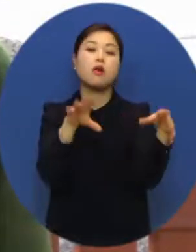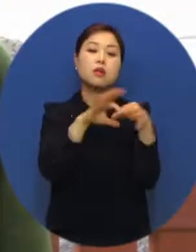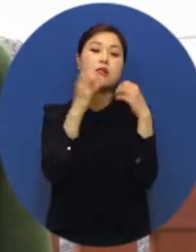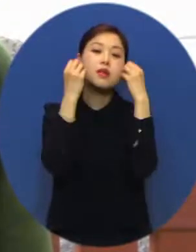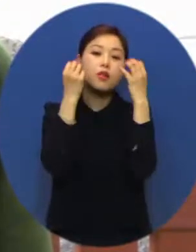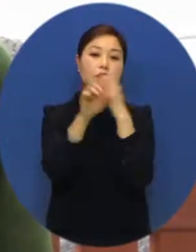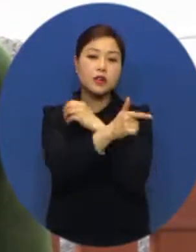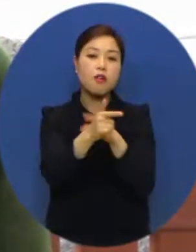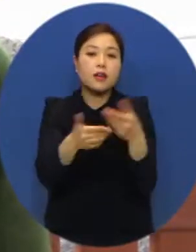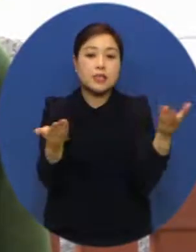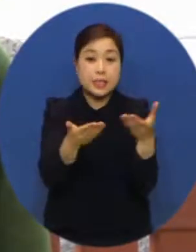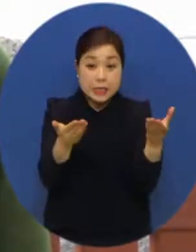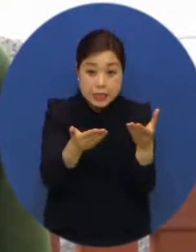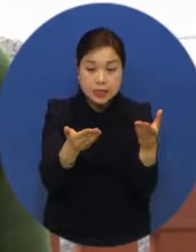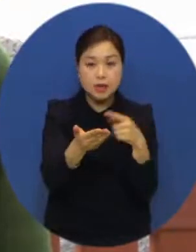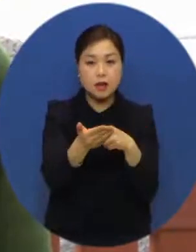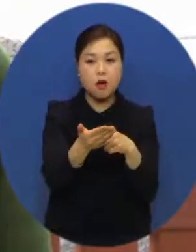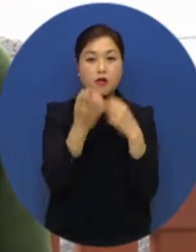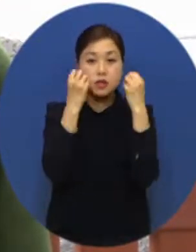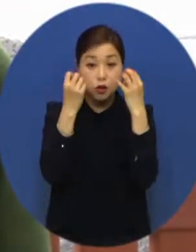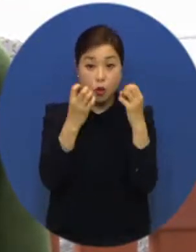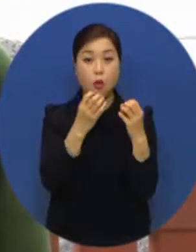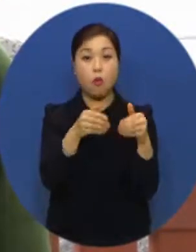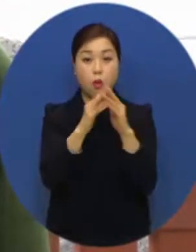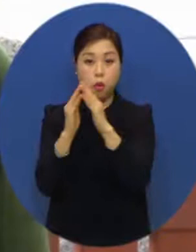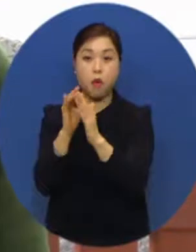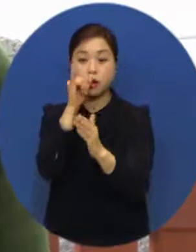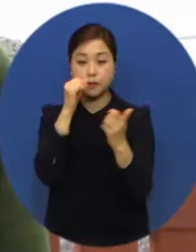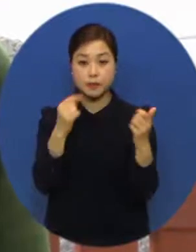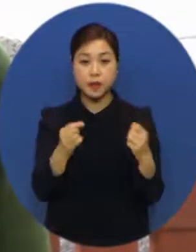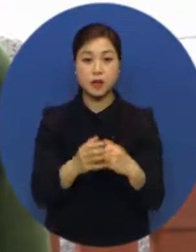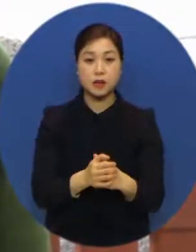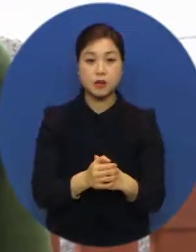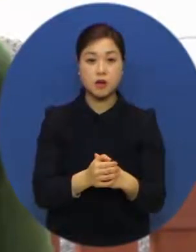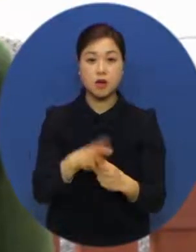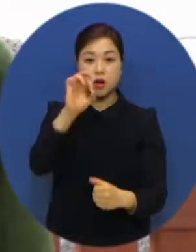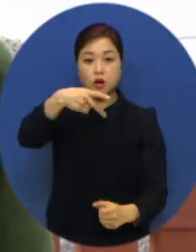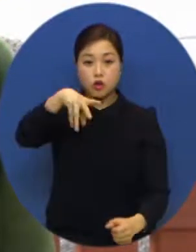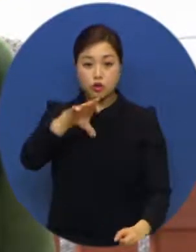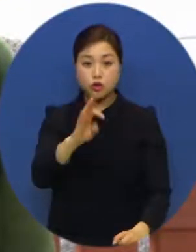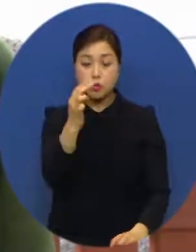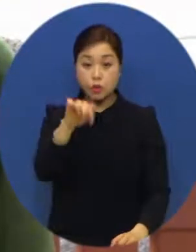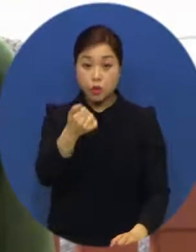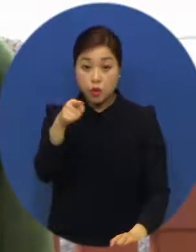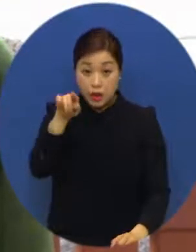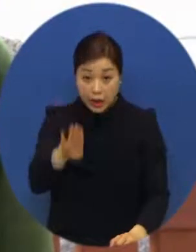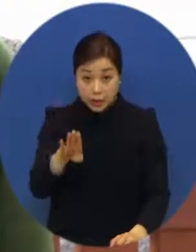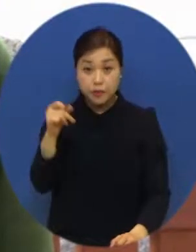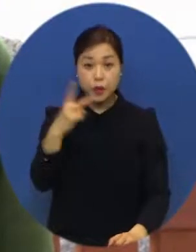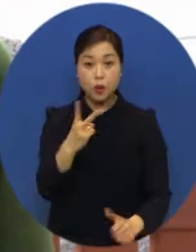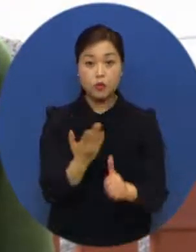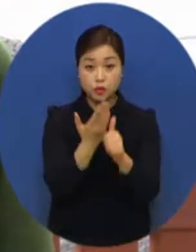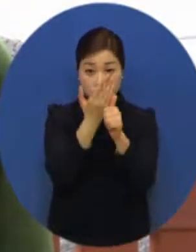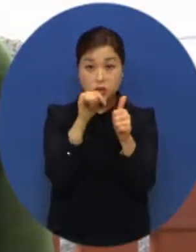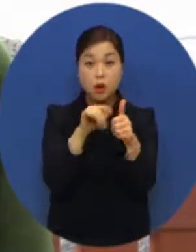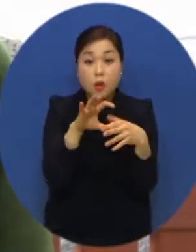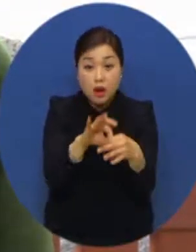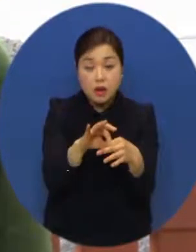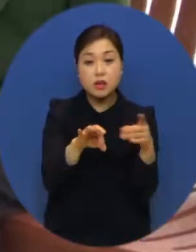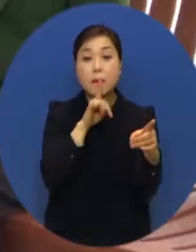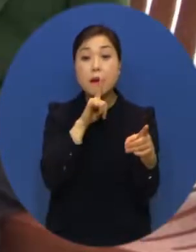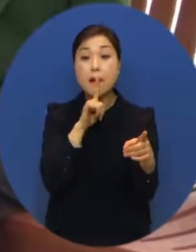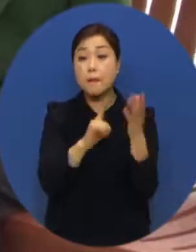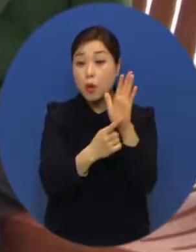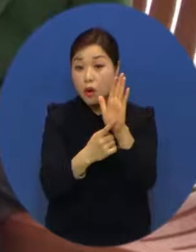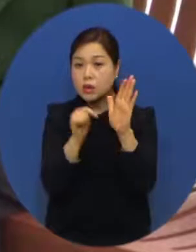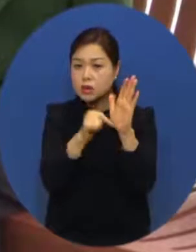저희가 융복합 또 융성 이런 표현들을 쓰고 있는데 그런 것들이 다 문화 쪽에서